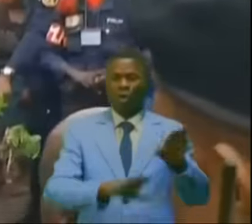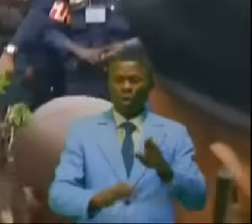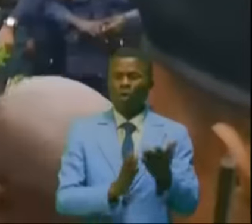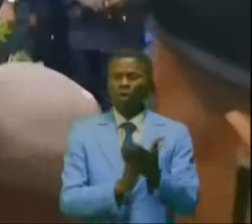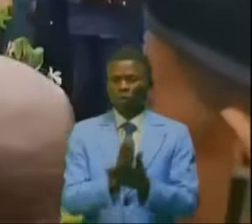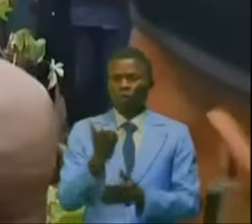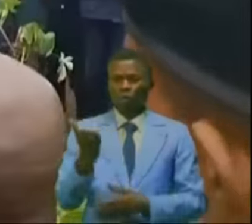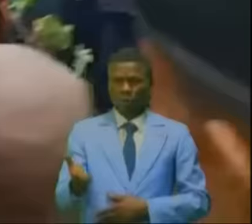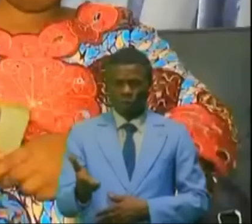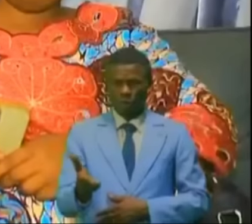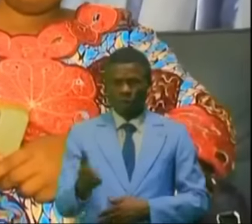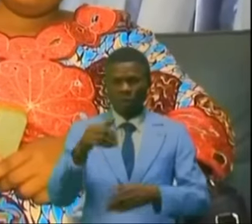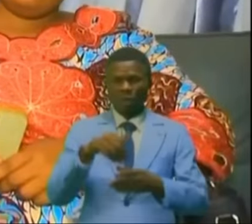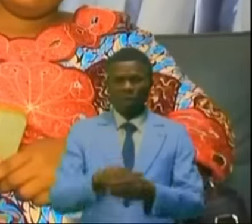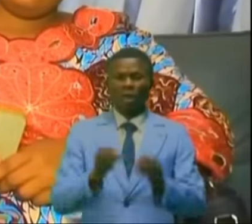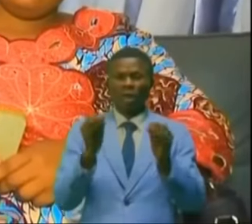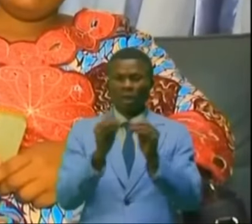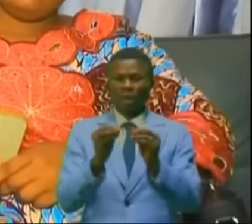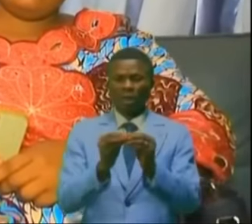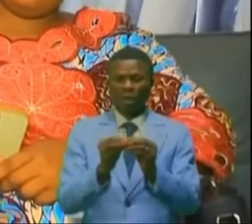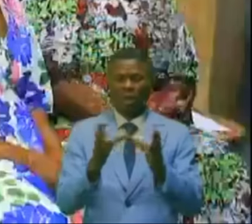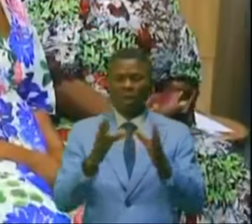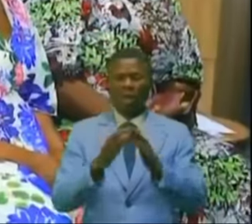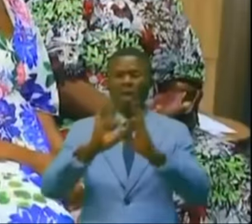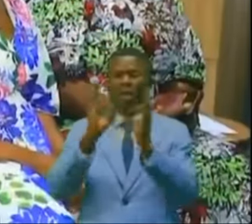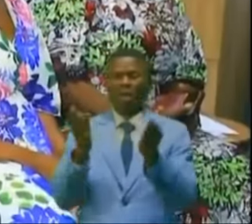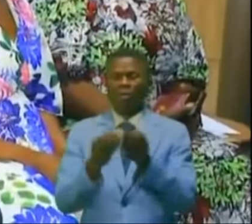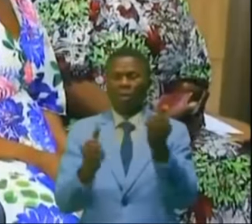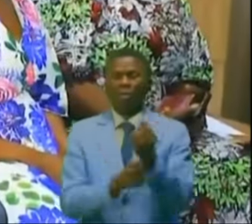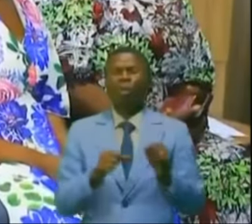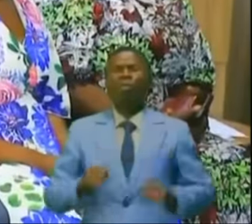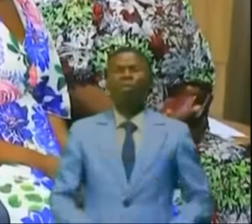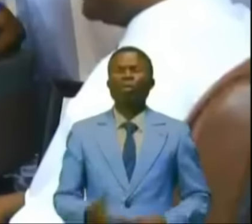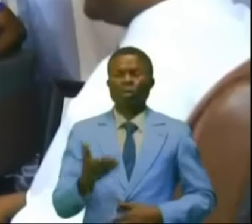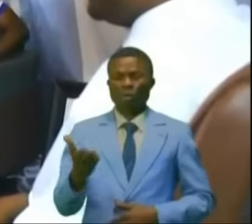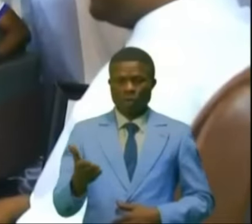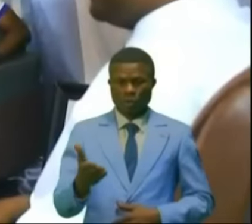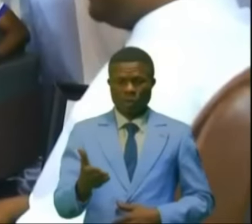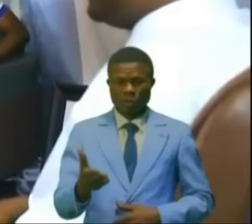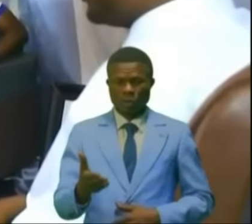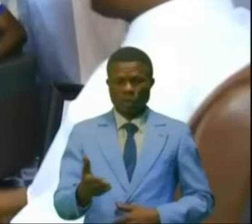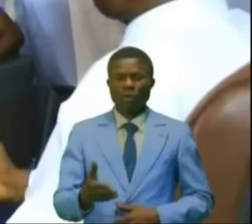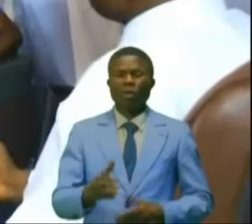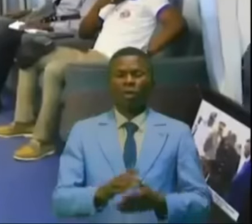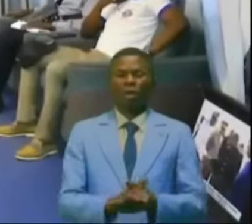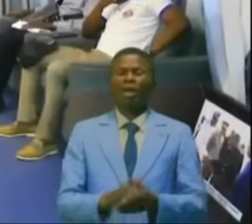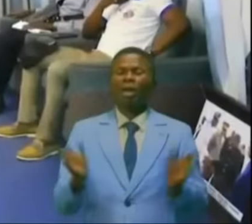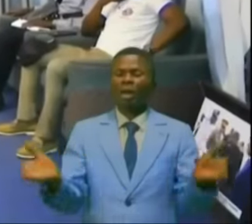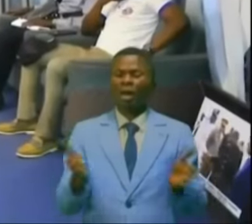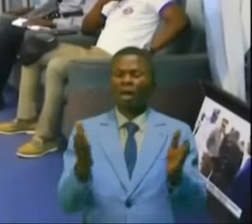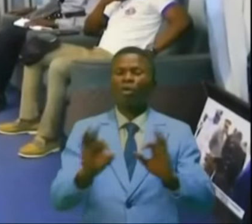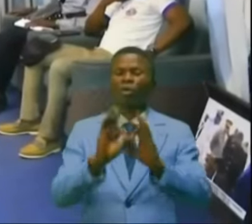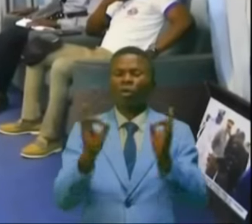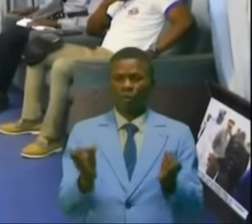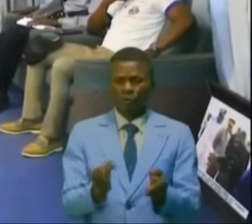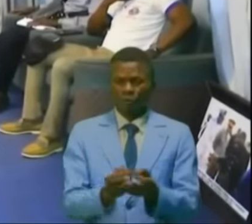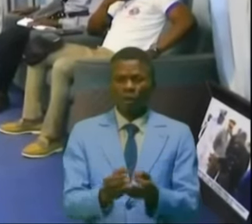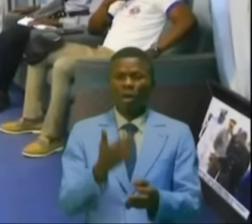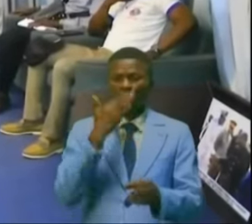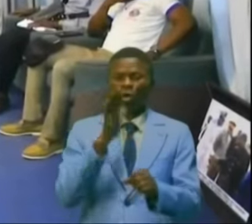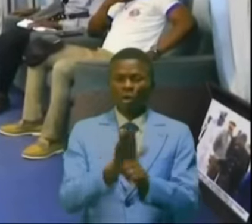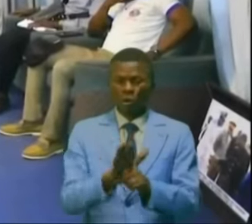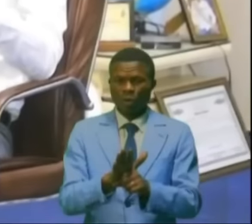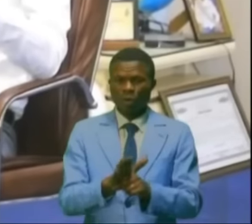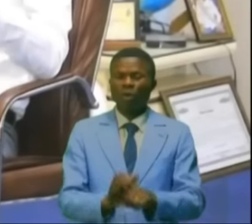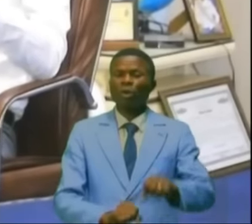dernières. Au cours d'une rencontre avec les familles des victimes, Franck Montolameso les a réconfortés en les rassurant